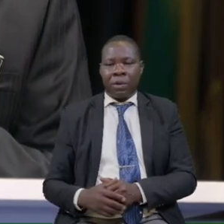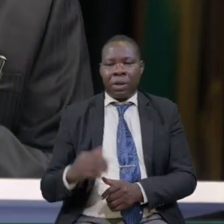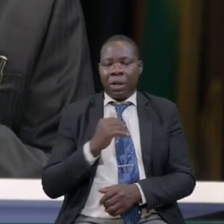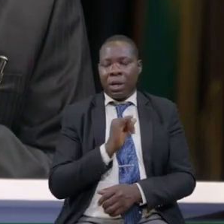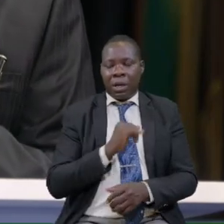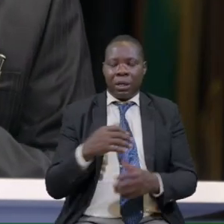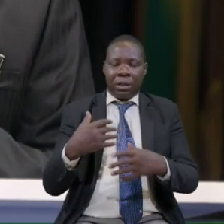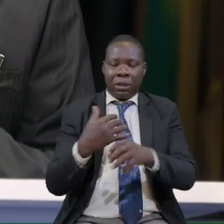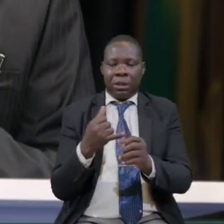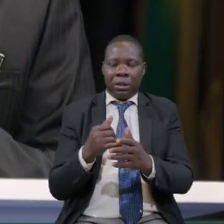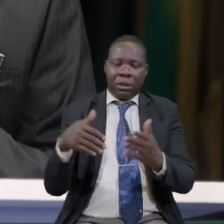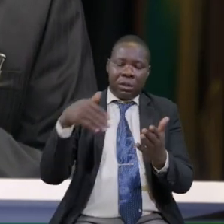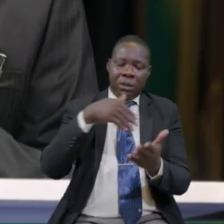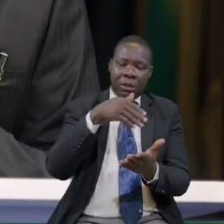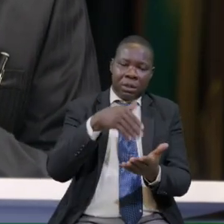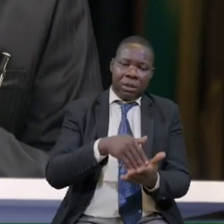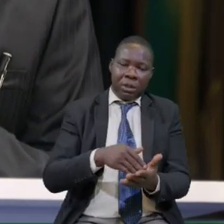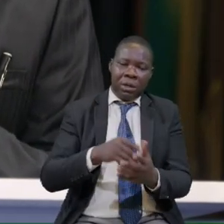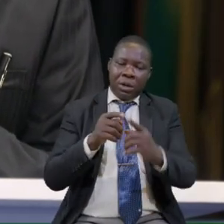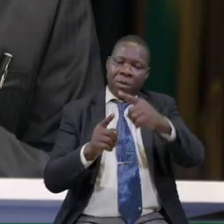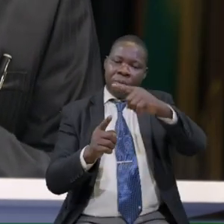Encore le numéro